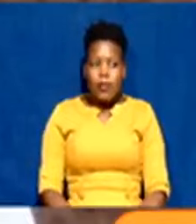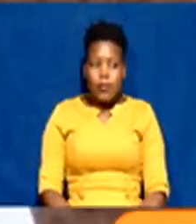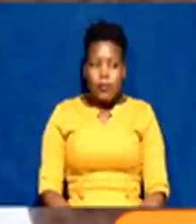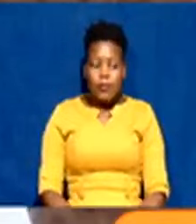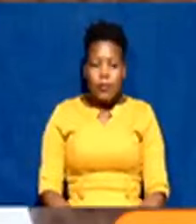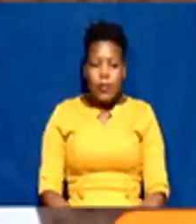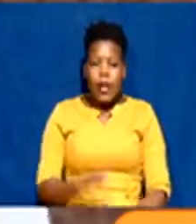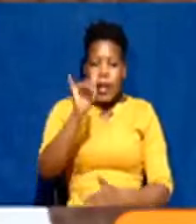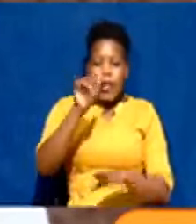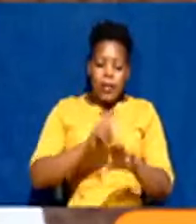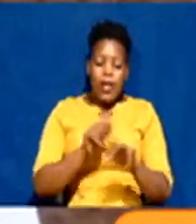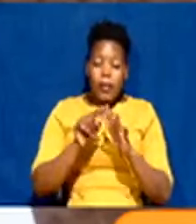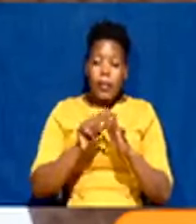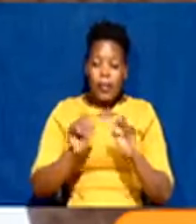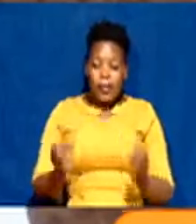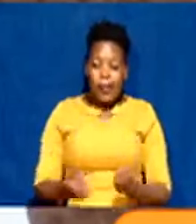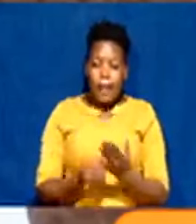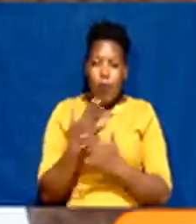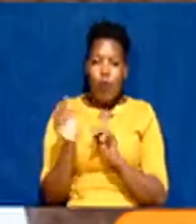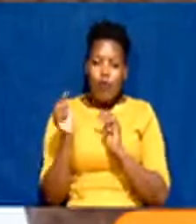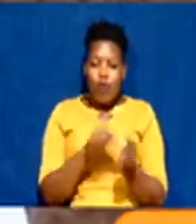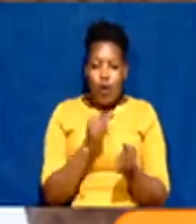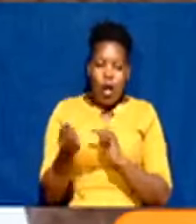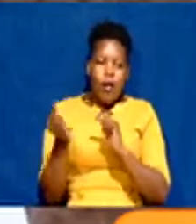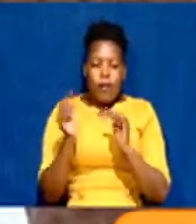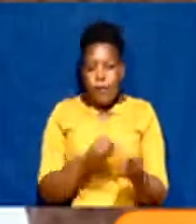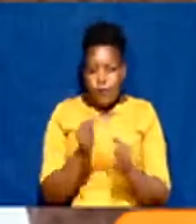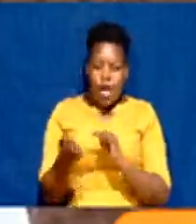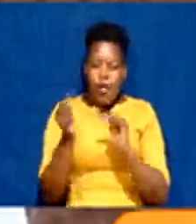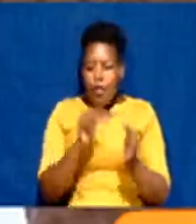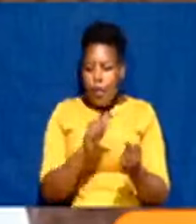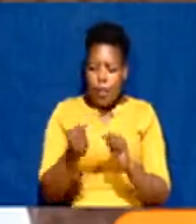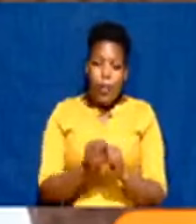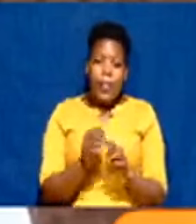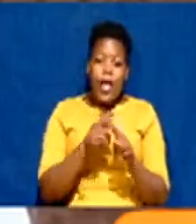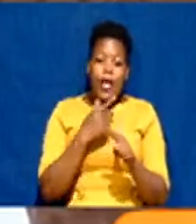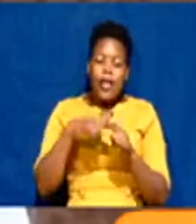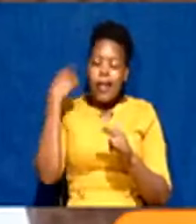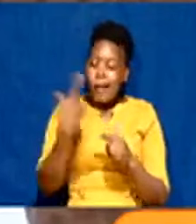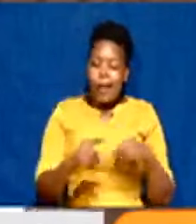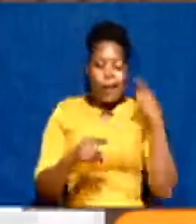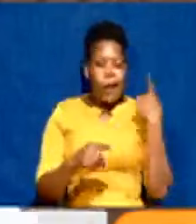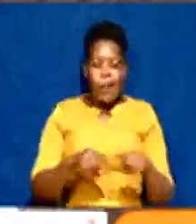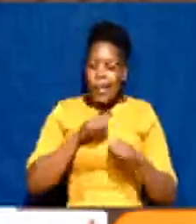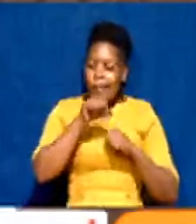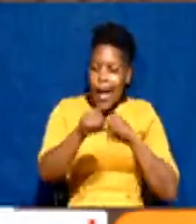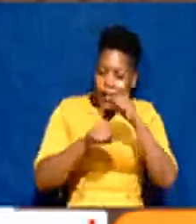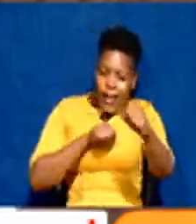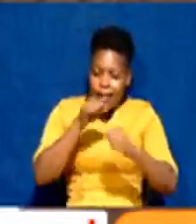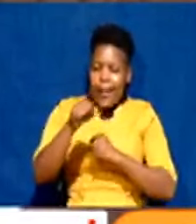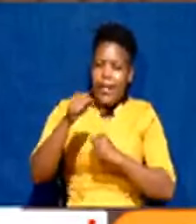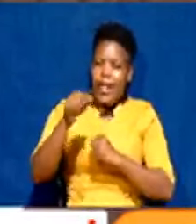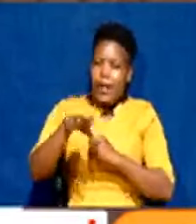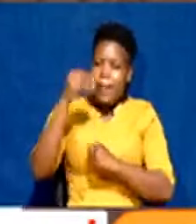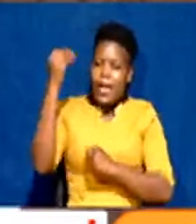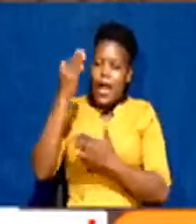Saa hiyo akaanza pita. Akaanza kisilani sasa. Wakachapana, akachukua kisu, akadunga